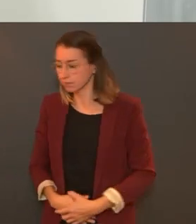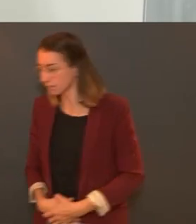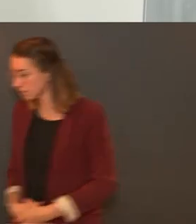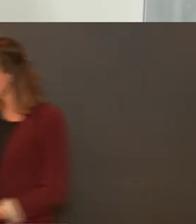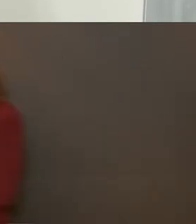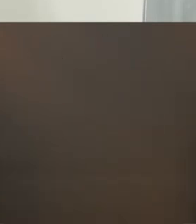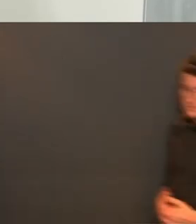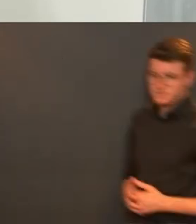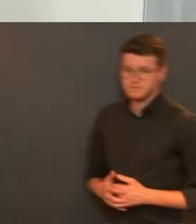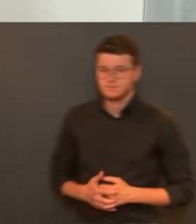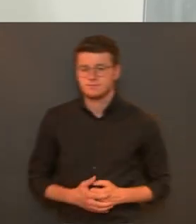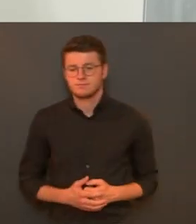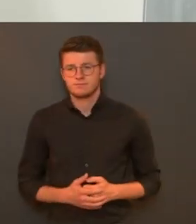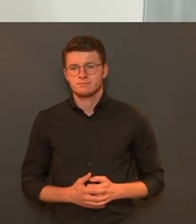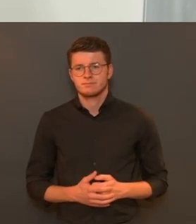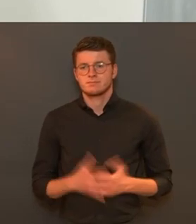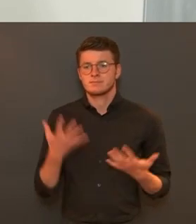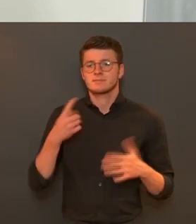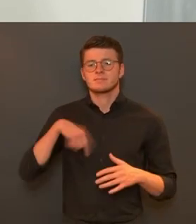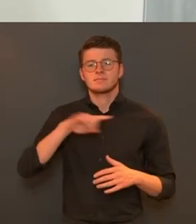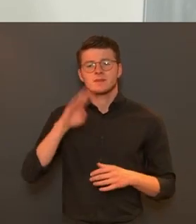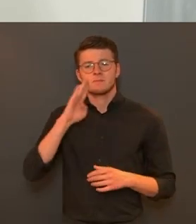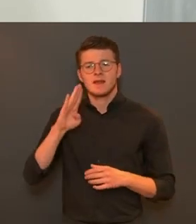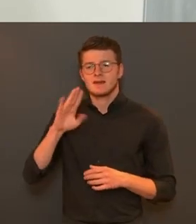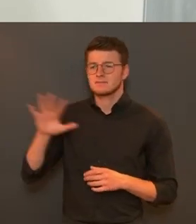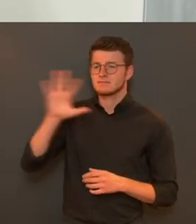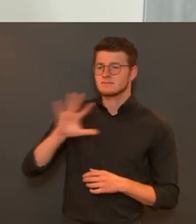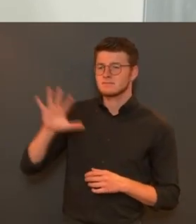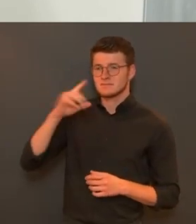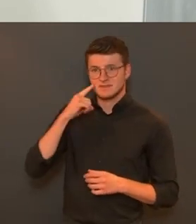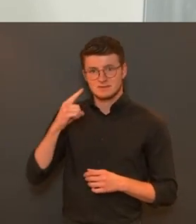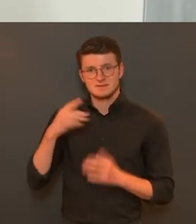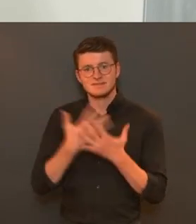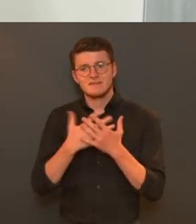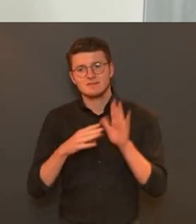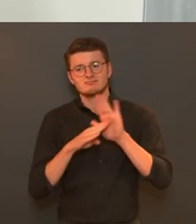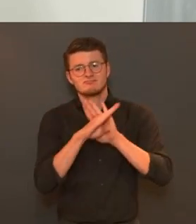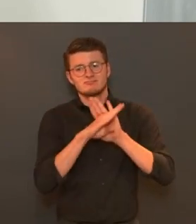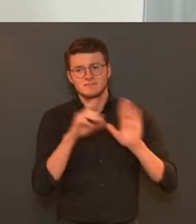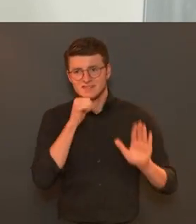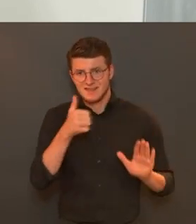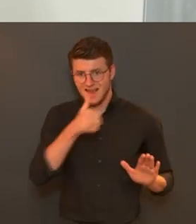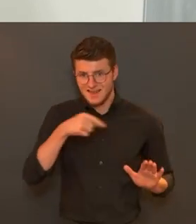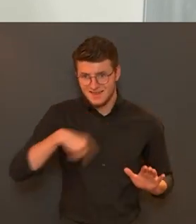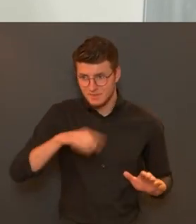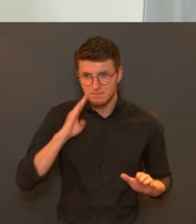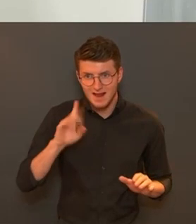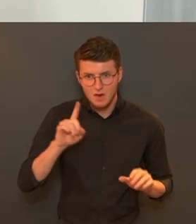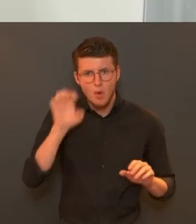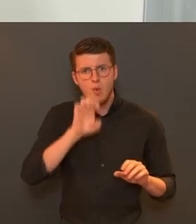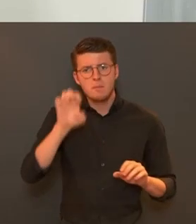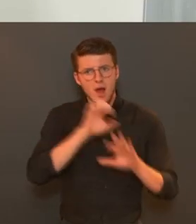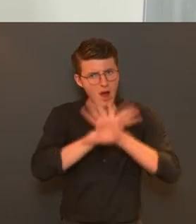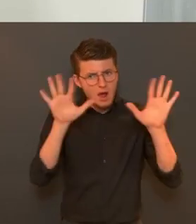rebond que nous observons dans notre pays ne se limite pas à notre pays. Tous les pays de l'Europe